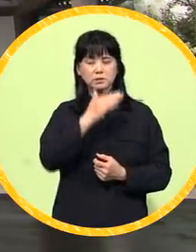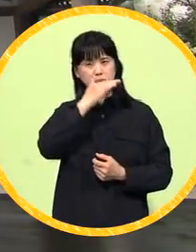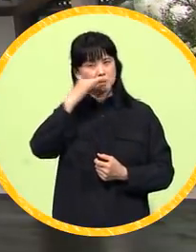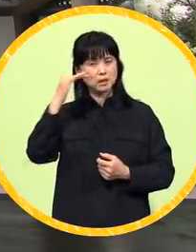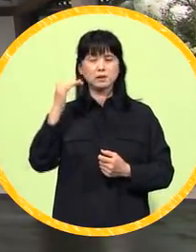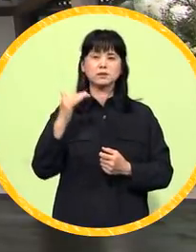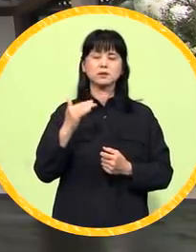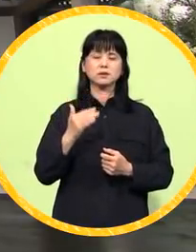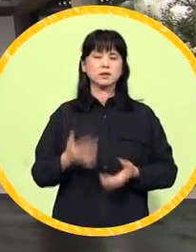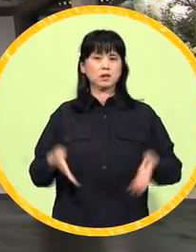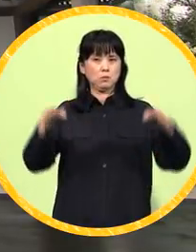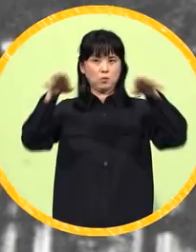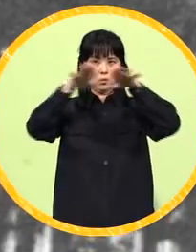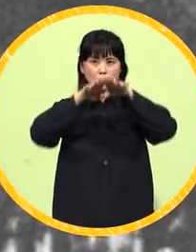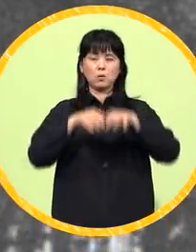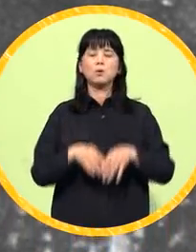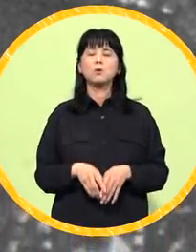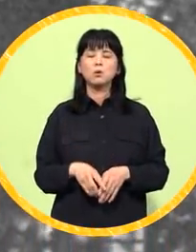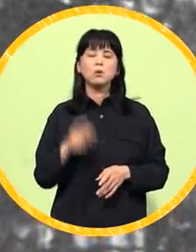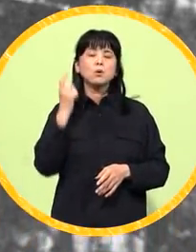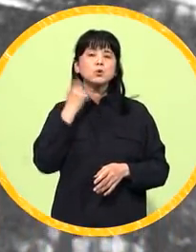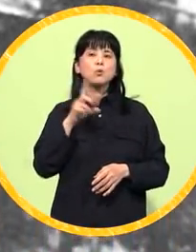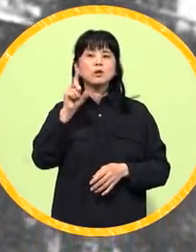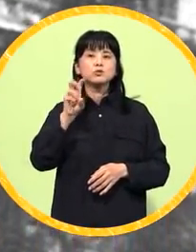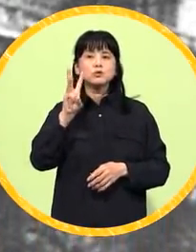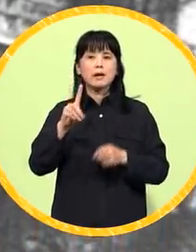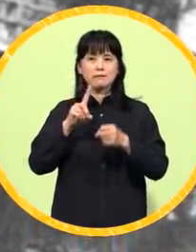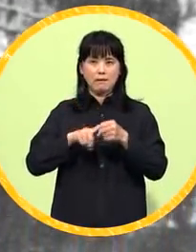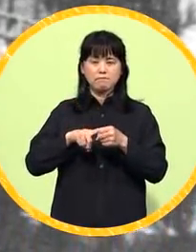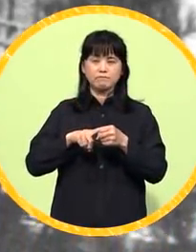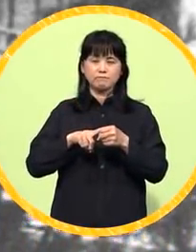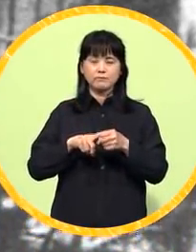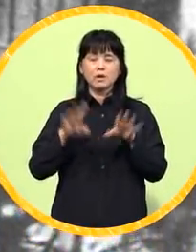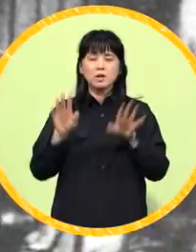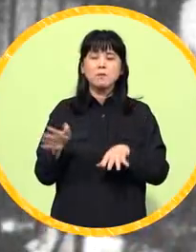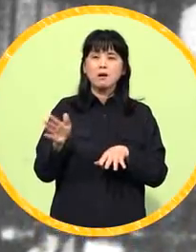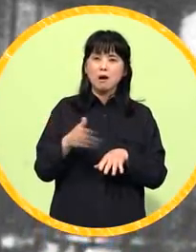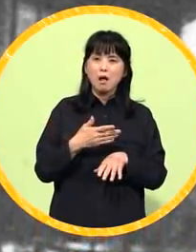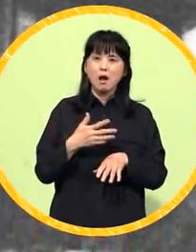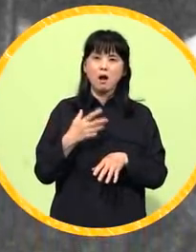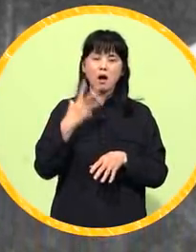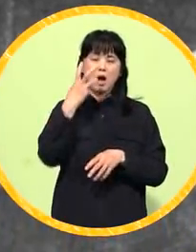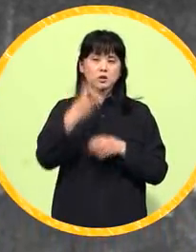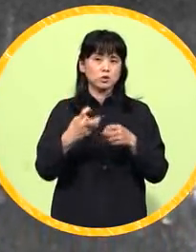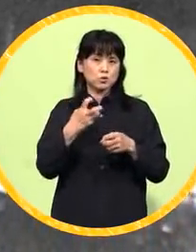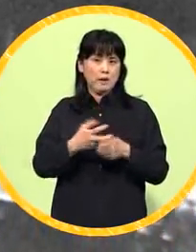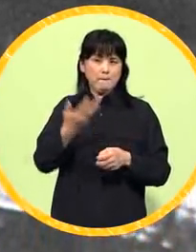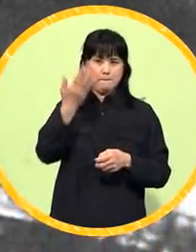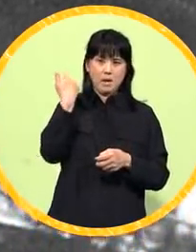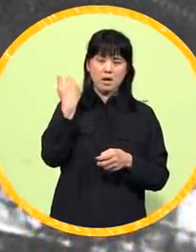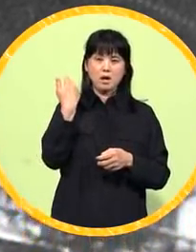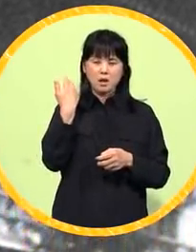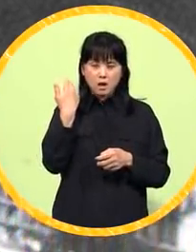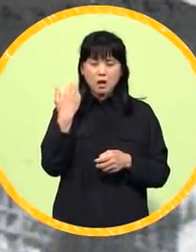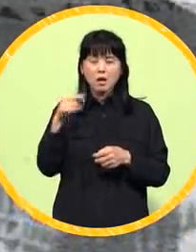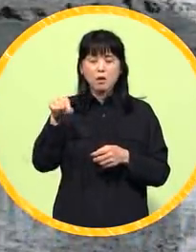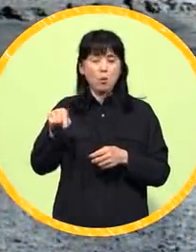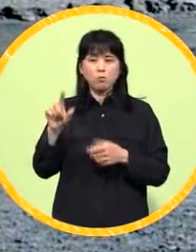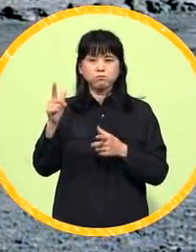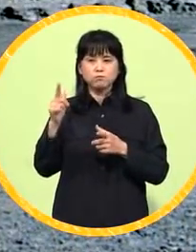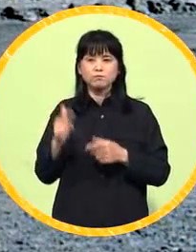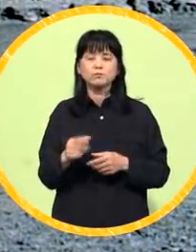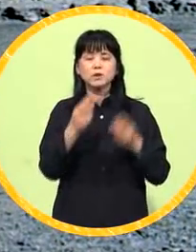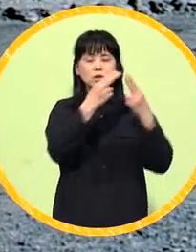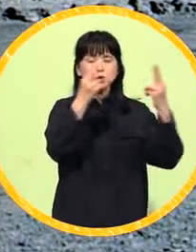建物でしたけどそうですね庁は13年今からですね80年前にですねここではなくあ